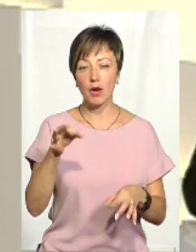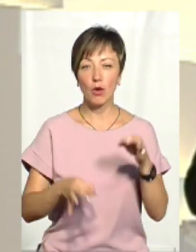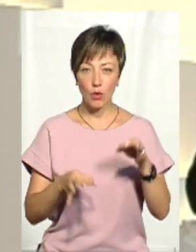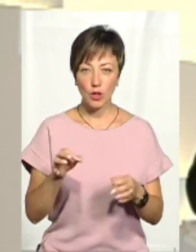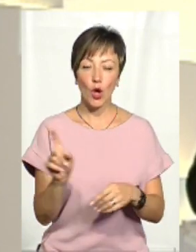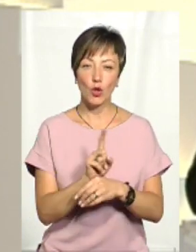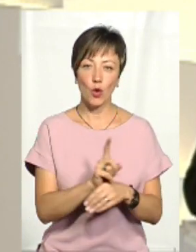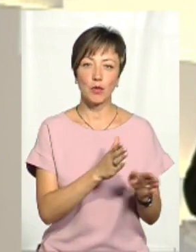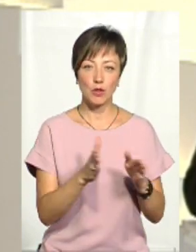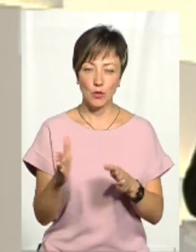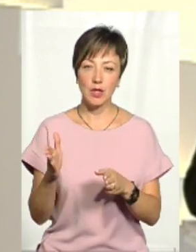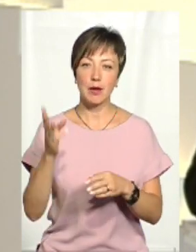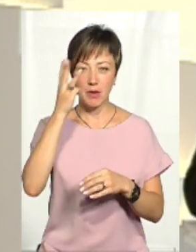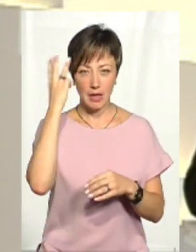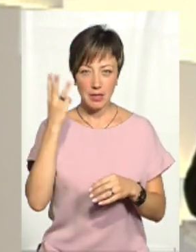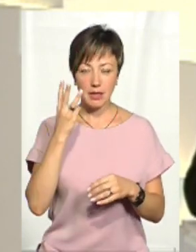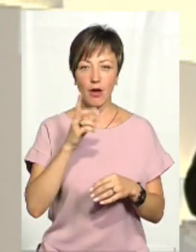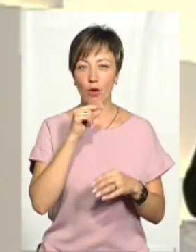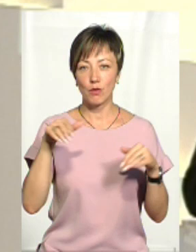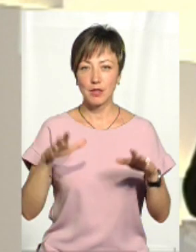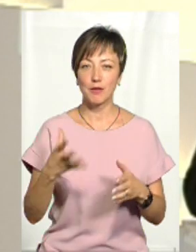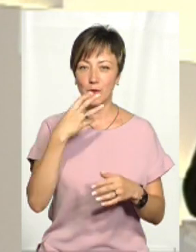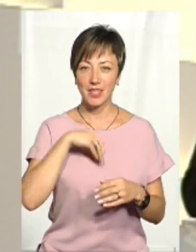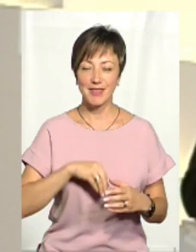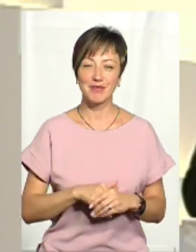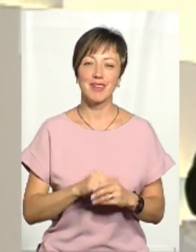природа нормалізується до цього, і хмельницькі горобці їх всіх